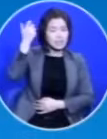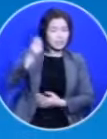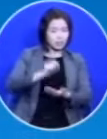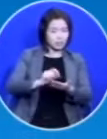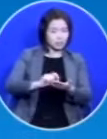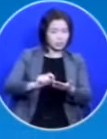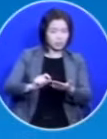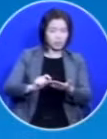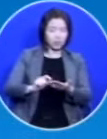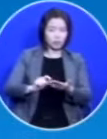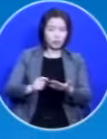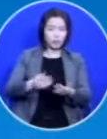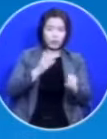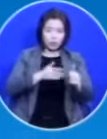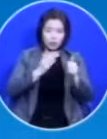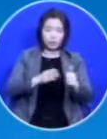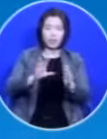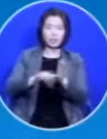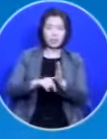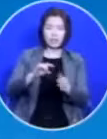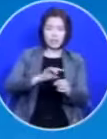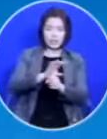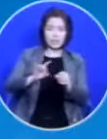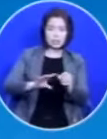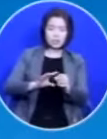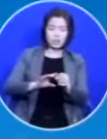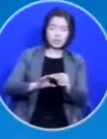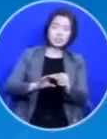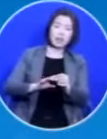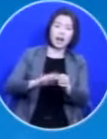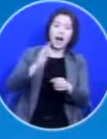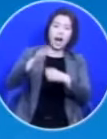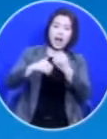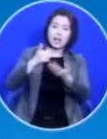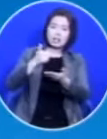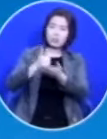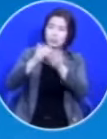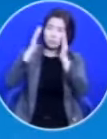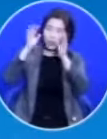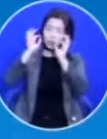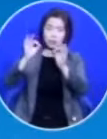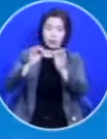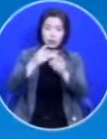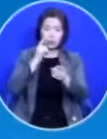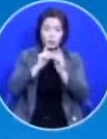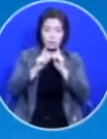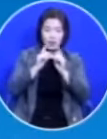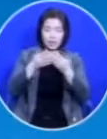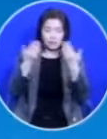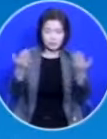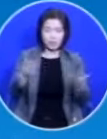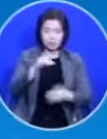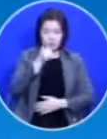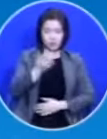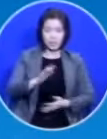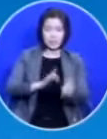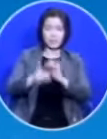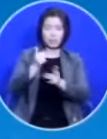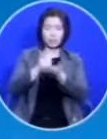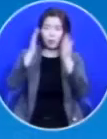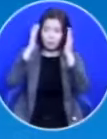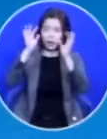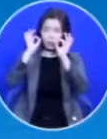쓰시라고 권해 드리면서 24시간 예수님을 바라보시고 했는데 예수님을 바라보는 것에 눈이 뜨이기